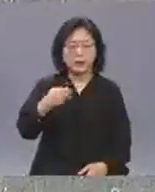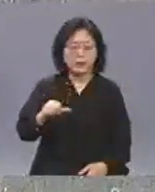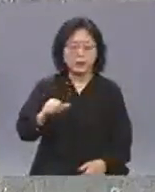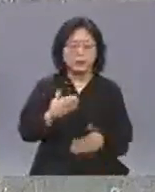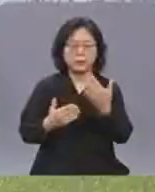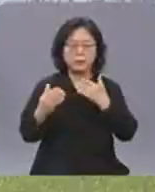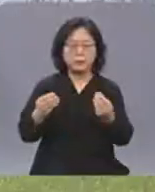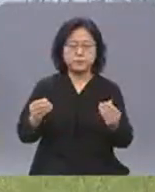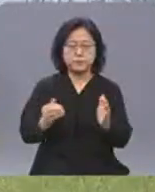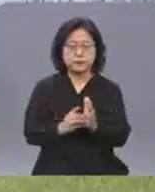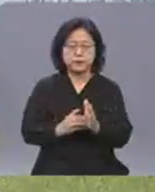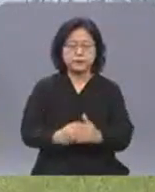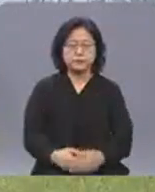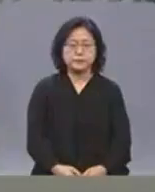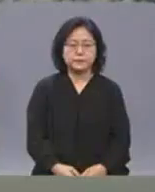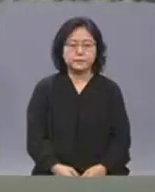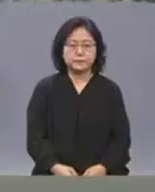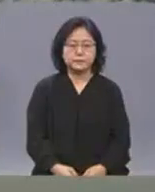탔습니다